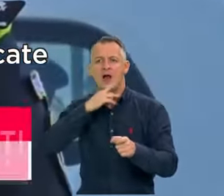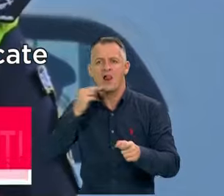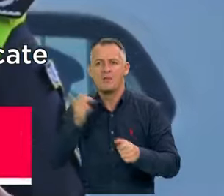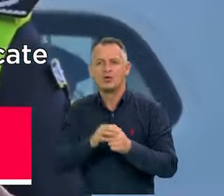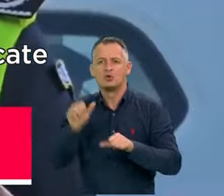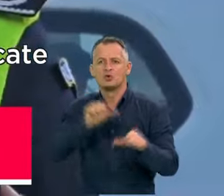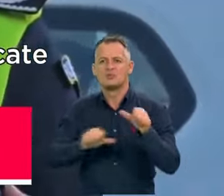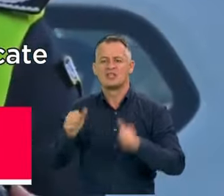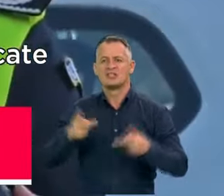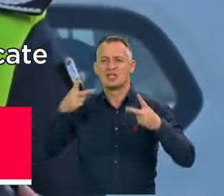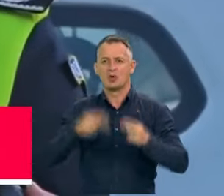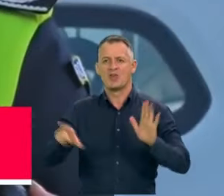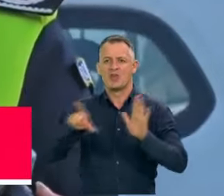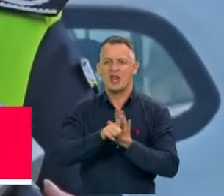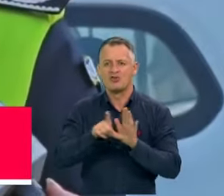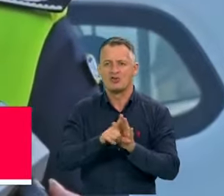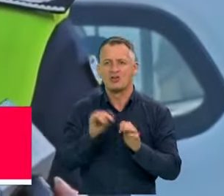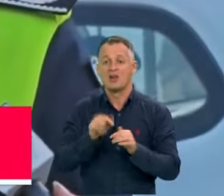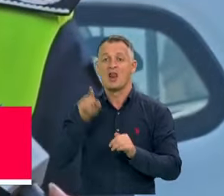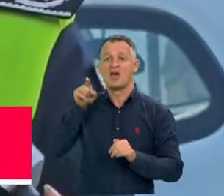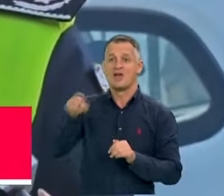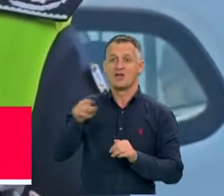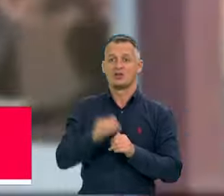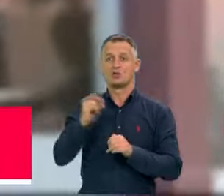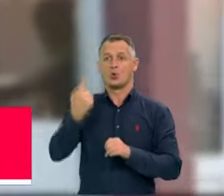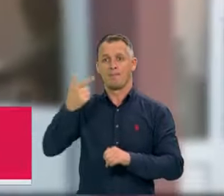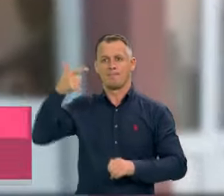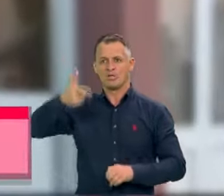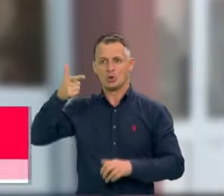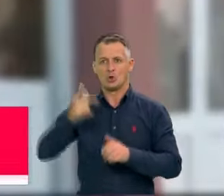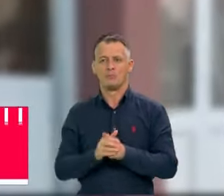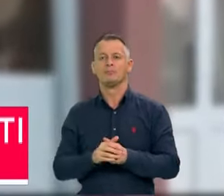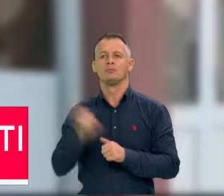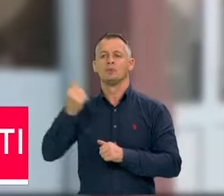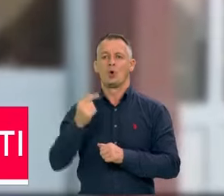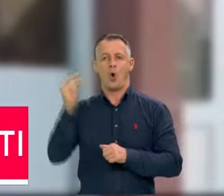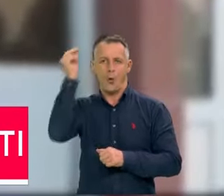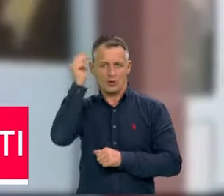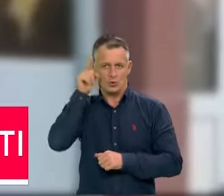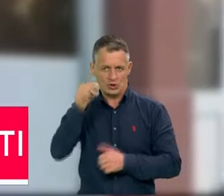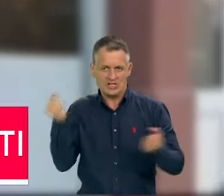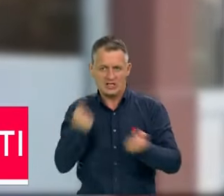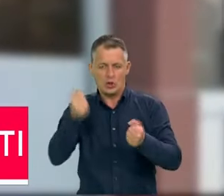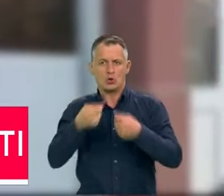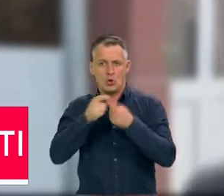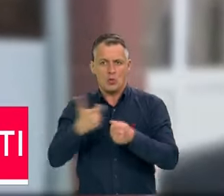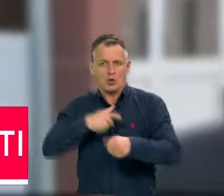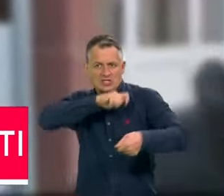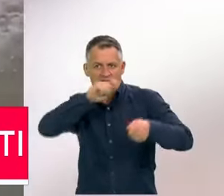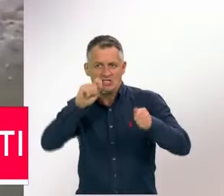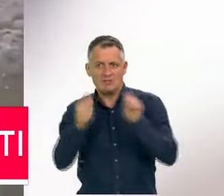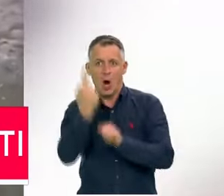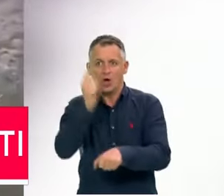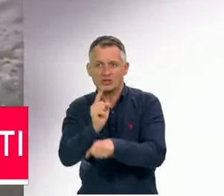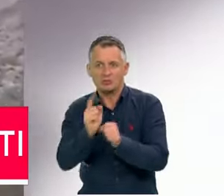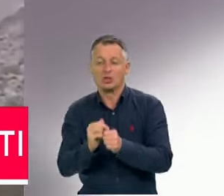albe substanțe interzise la deținere și un pistol obișnuiți cu astfel de acțiuni unde totul Poate degenera într o secundă